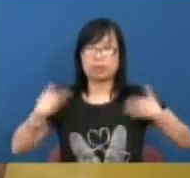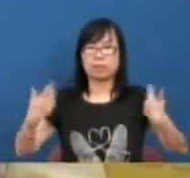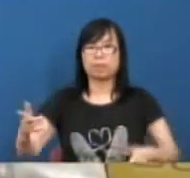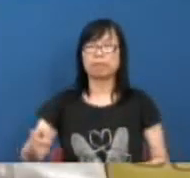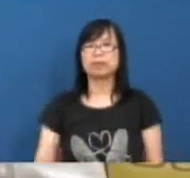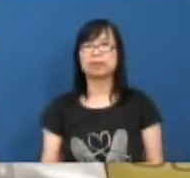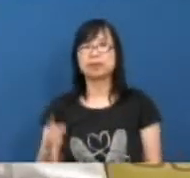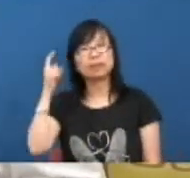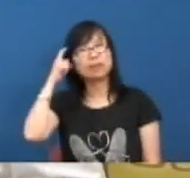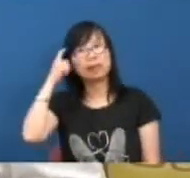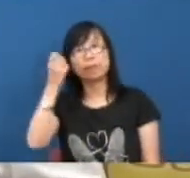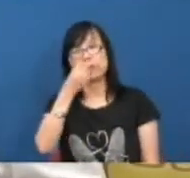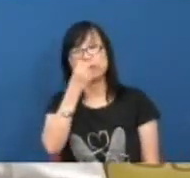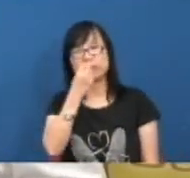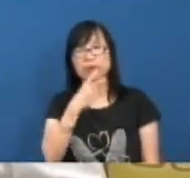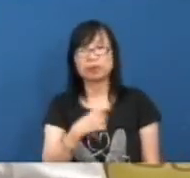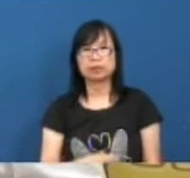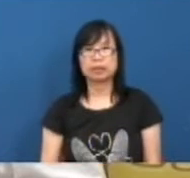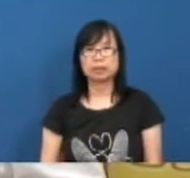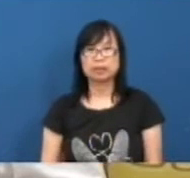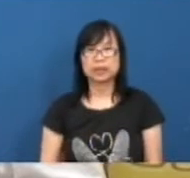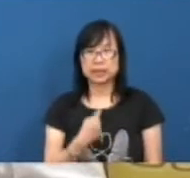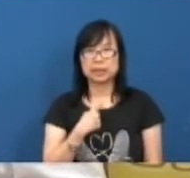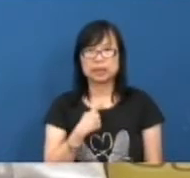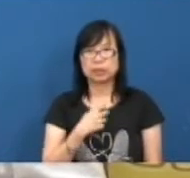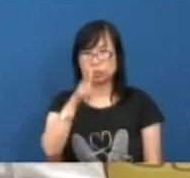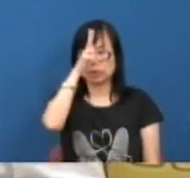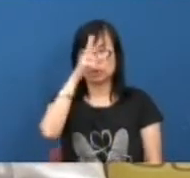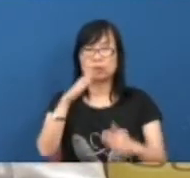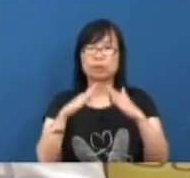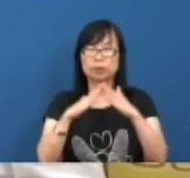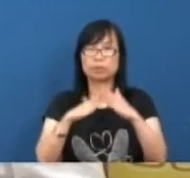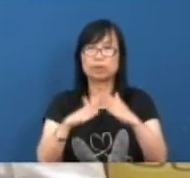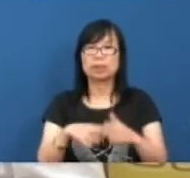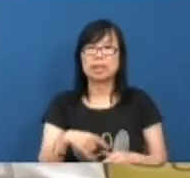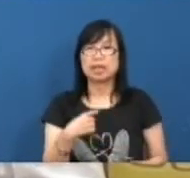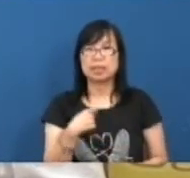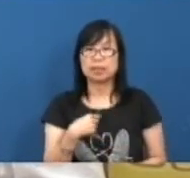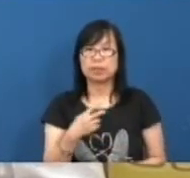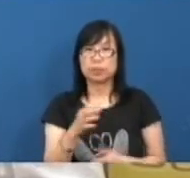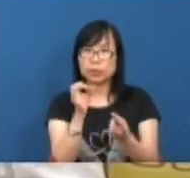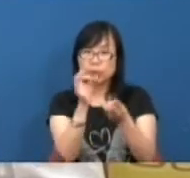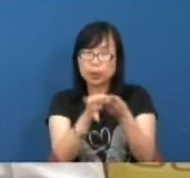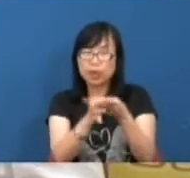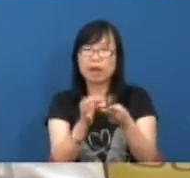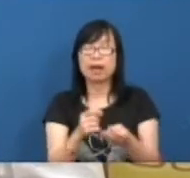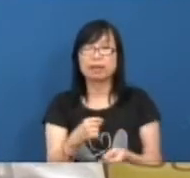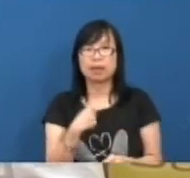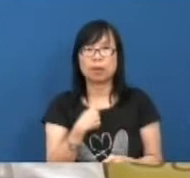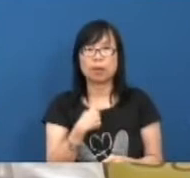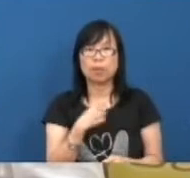實我諗香港係需要。即係公屋的政策，即係唔單止居屋啦。而家政府話即係有可